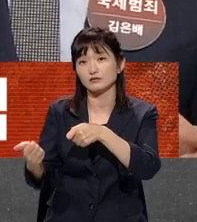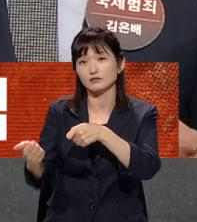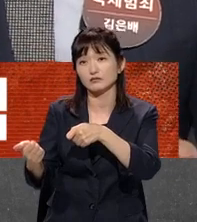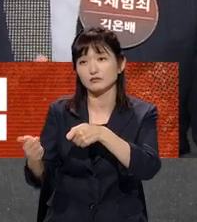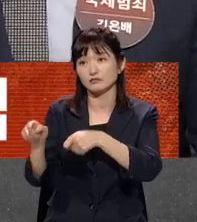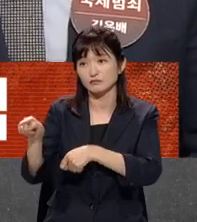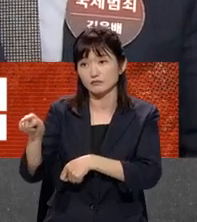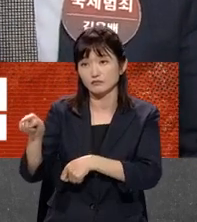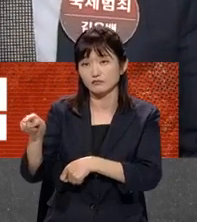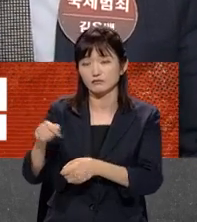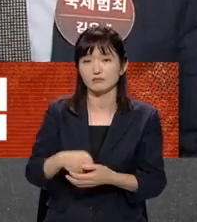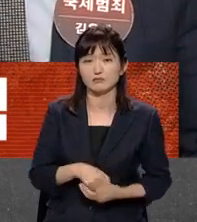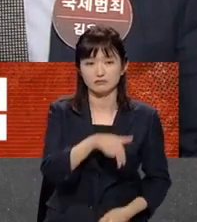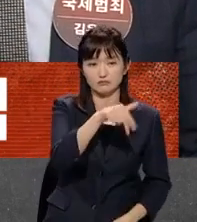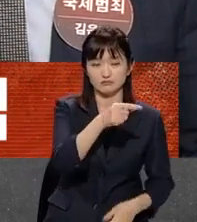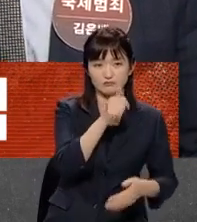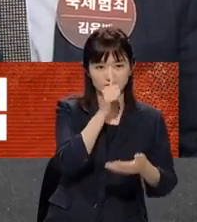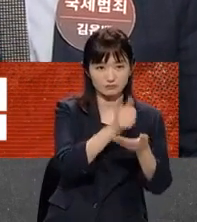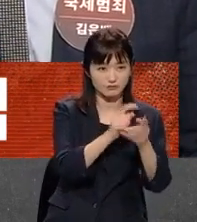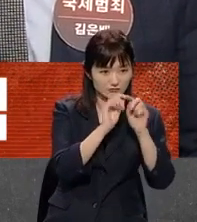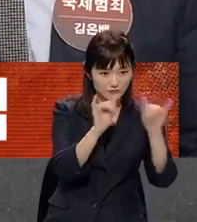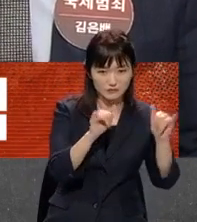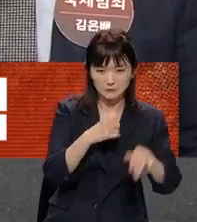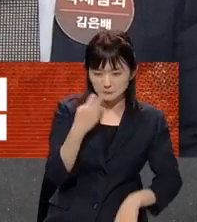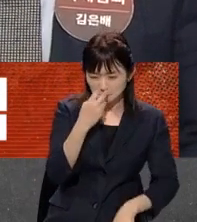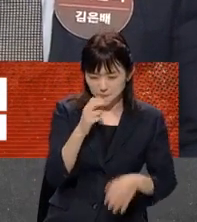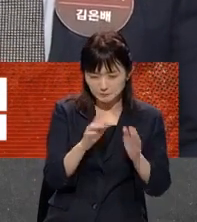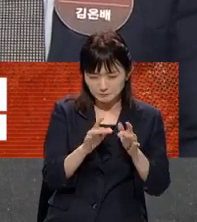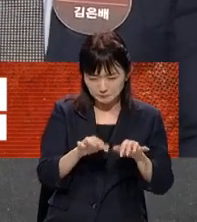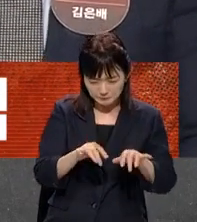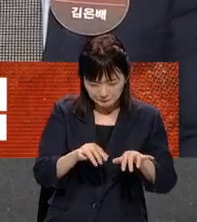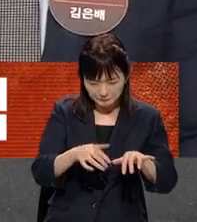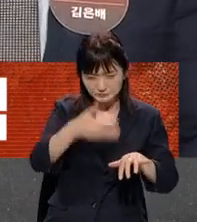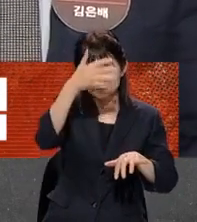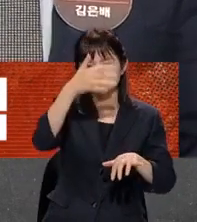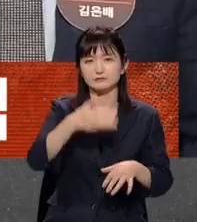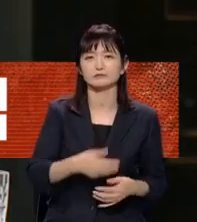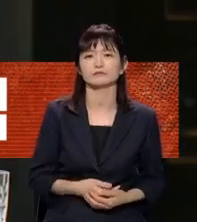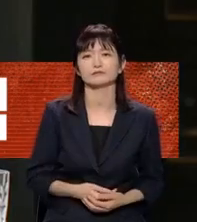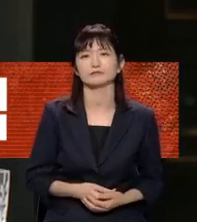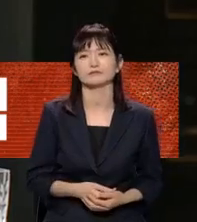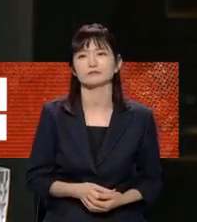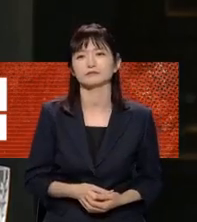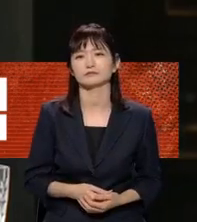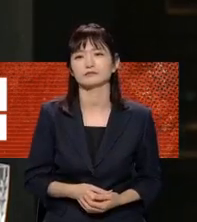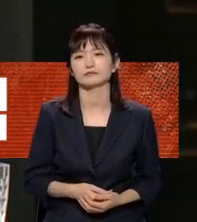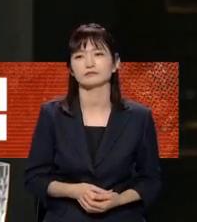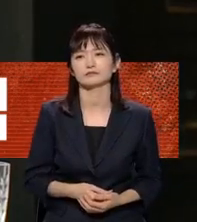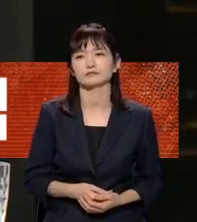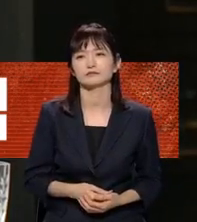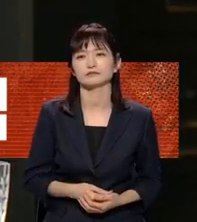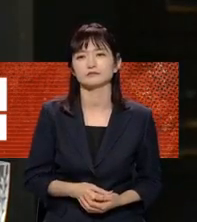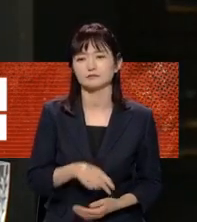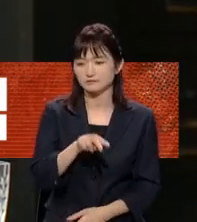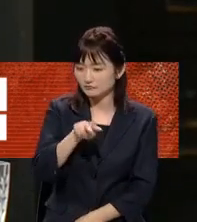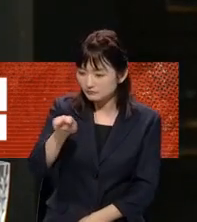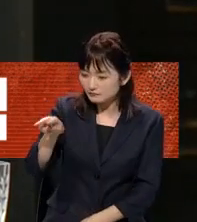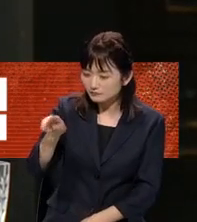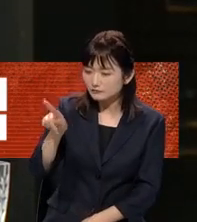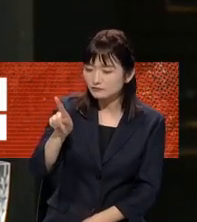사건을 조피의자가 검색을 해본 것이죠 소장님 소장님 보시기에는